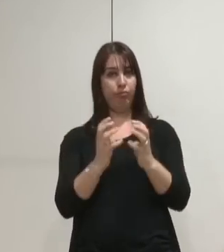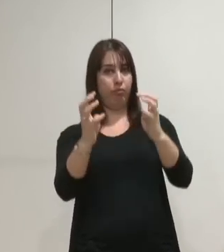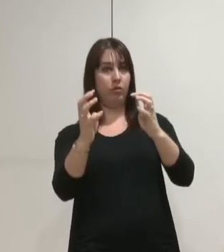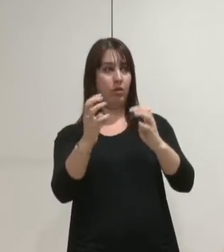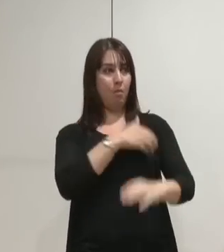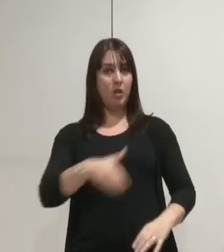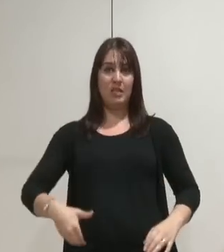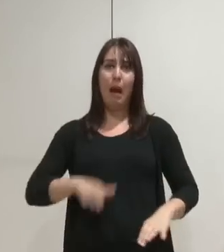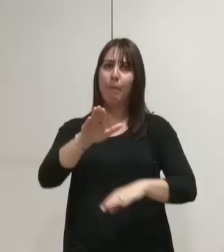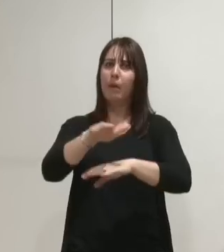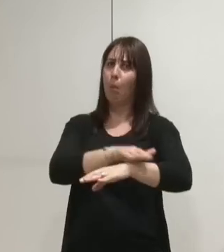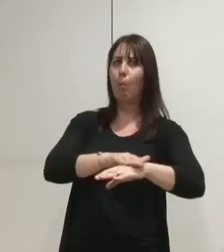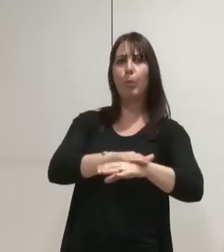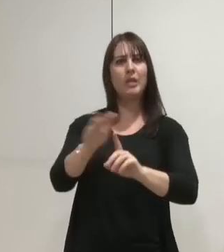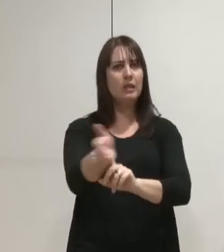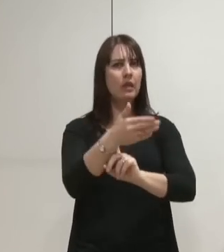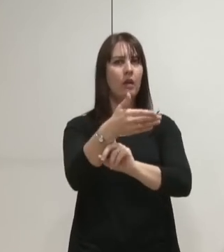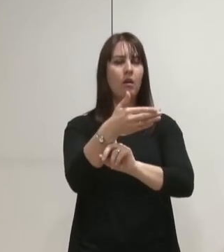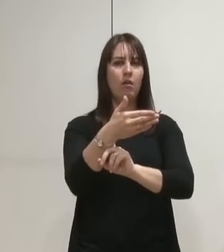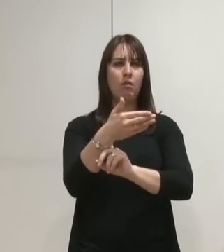conseil municipal de dire